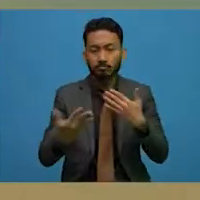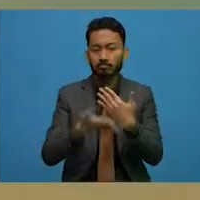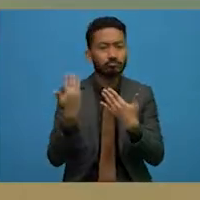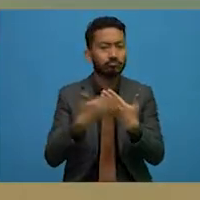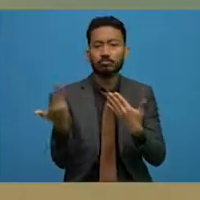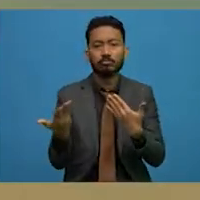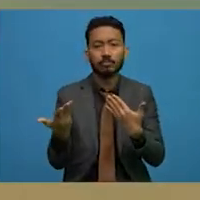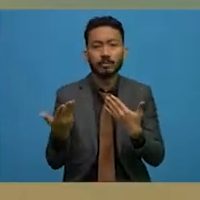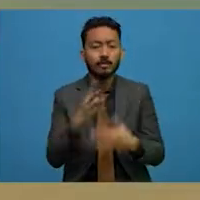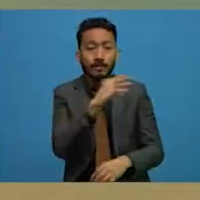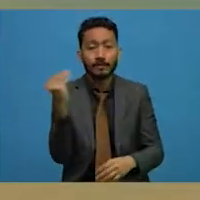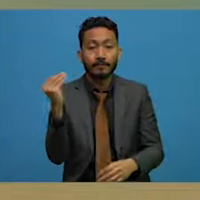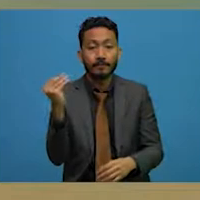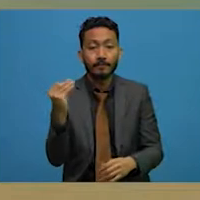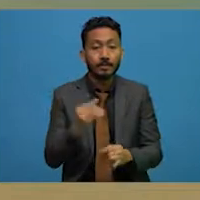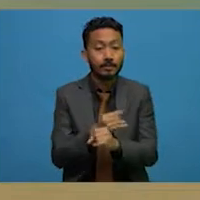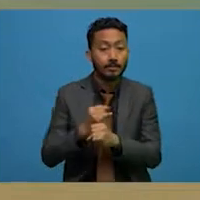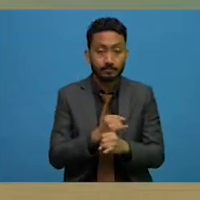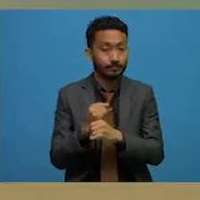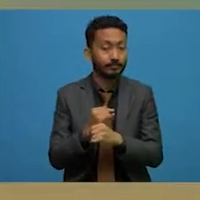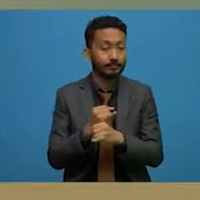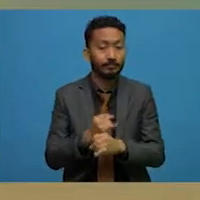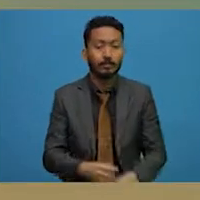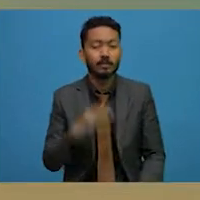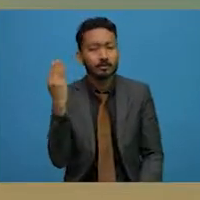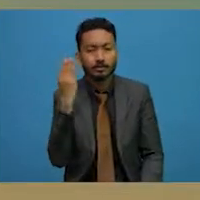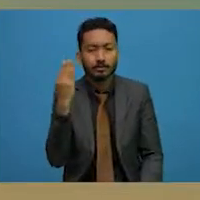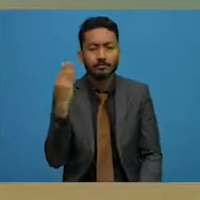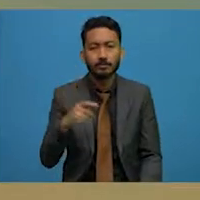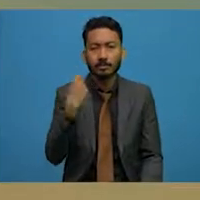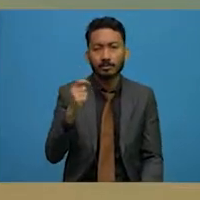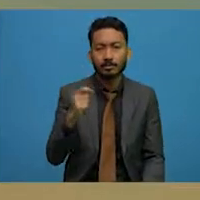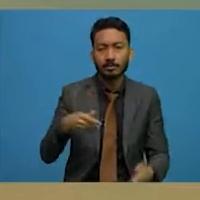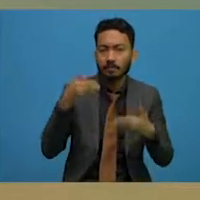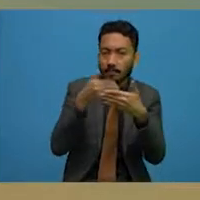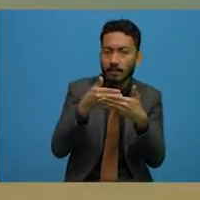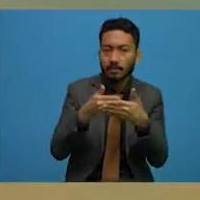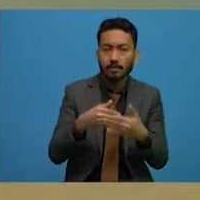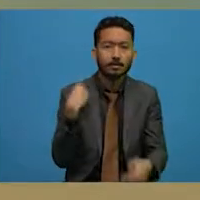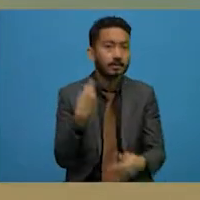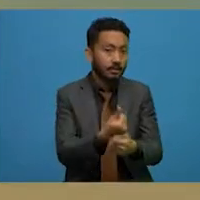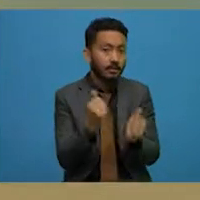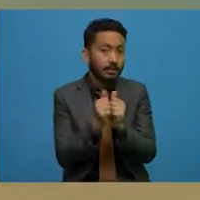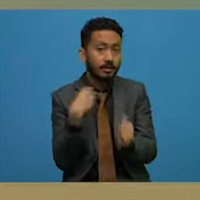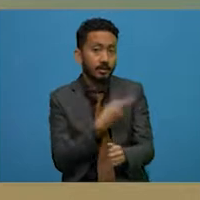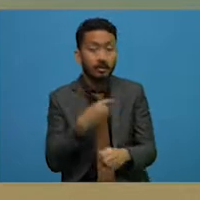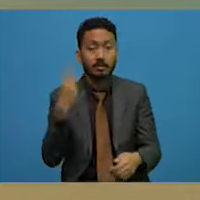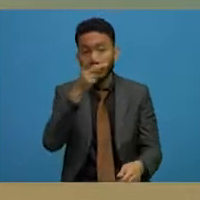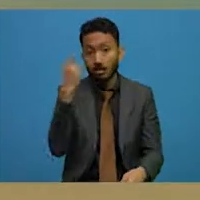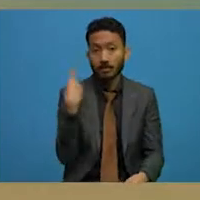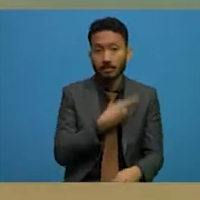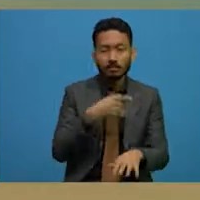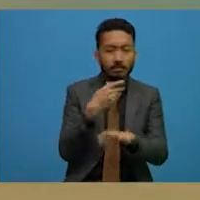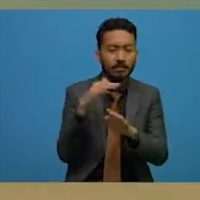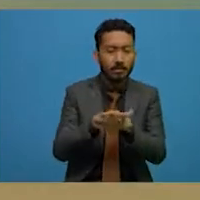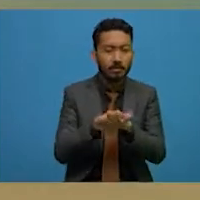disimpan dan dikendalikan. Kebiasaannya, teks paling hampir dengan kita kerana kita sering